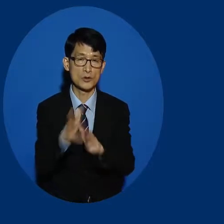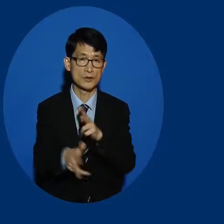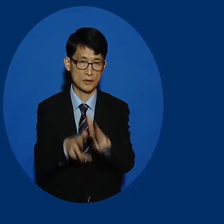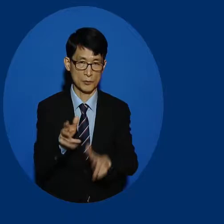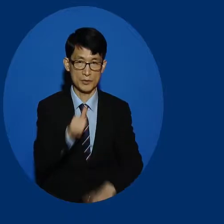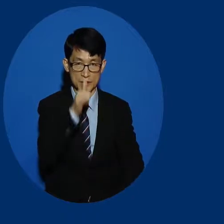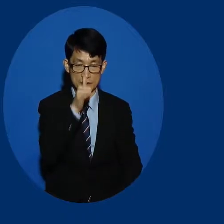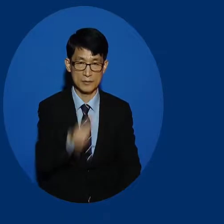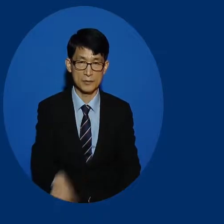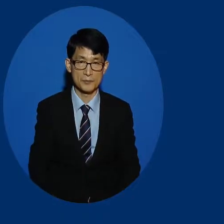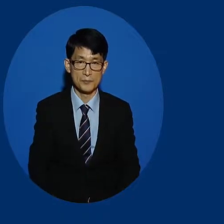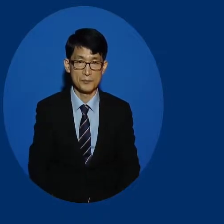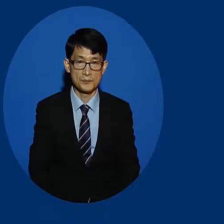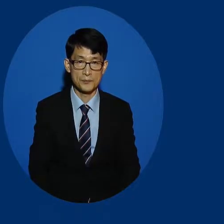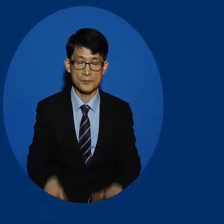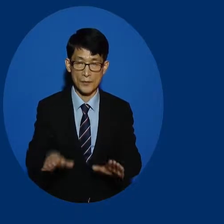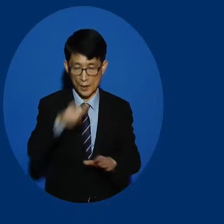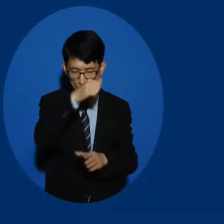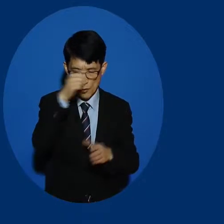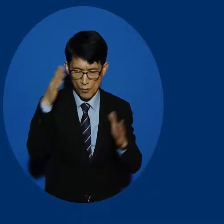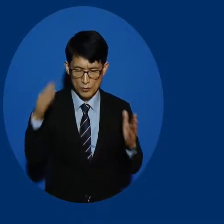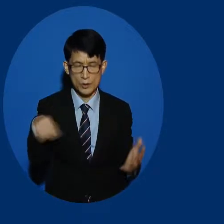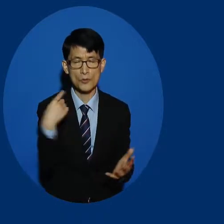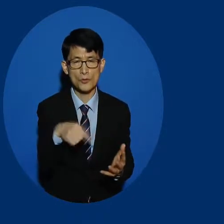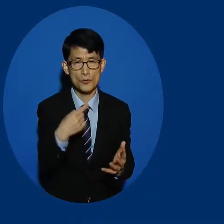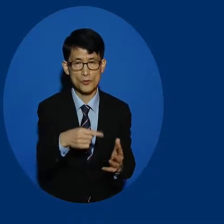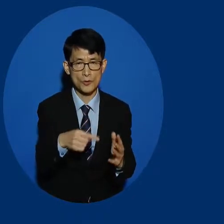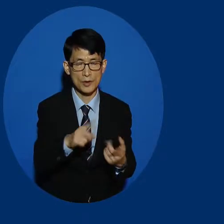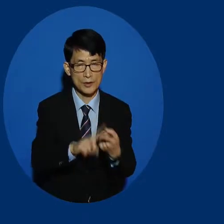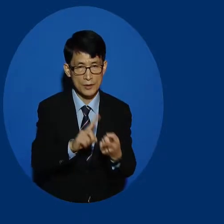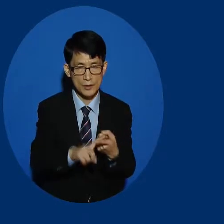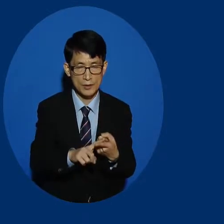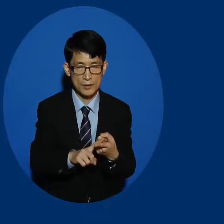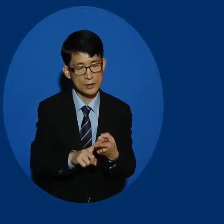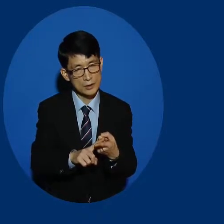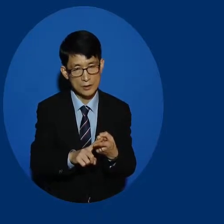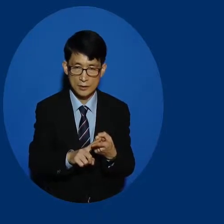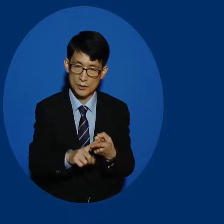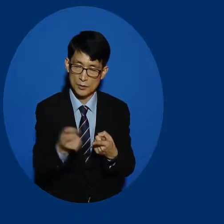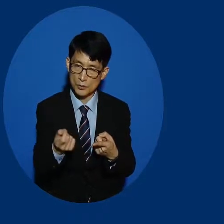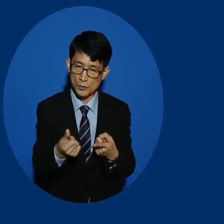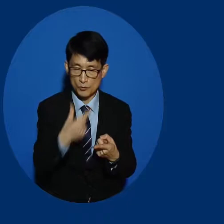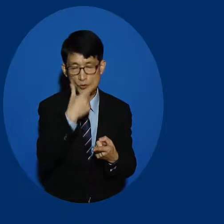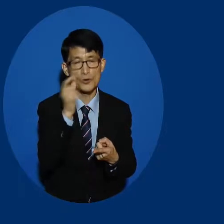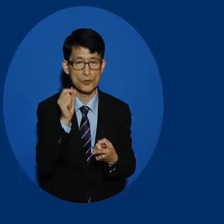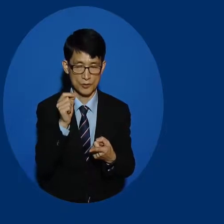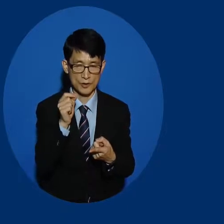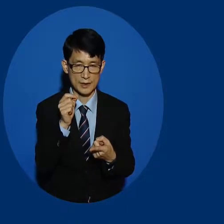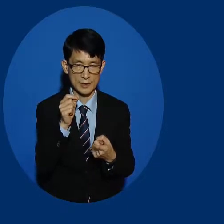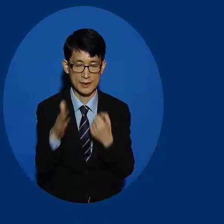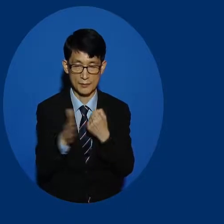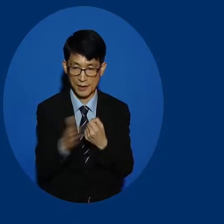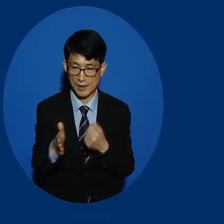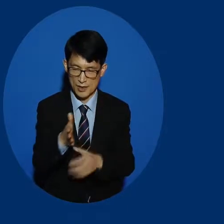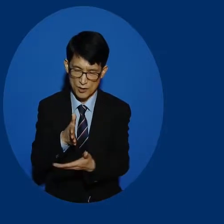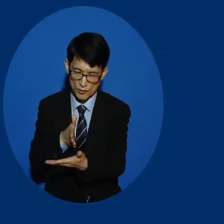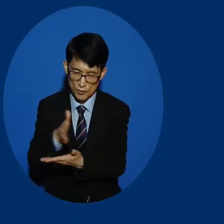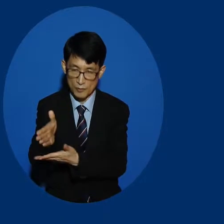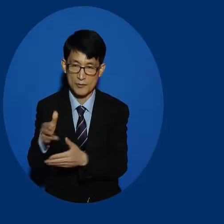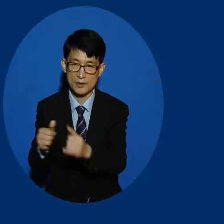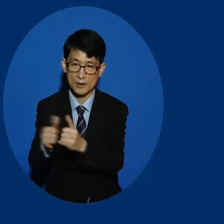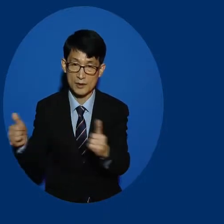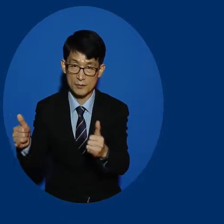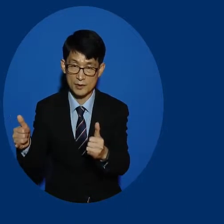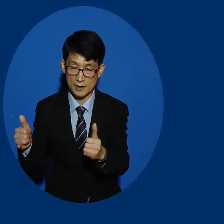장애인 평생교육기관들은 평생교육에 관한 일반적인 소양이 부족해요. 그래서 전문가들이 일정 기간 6개월